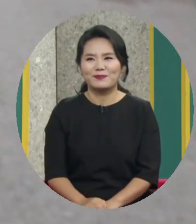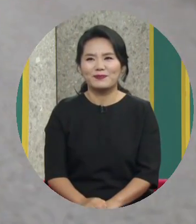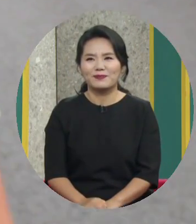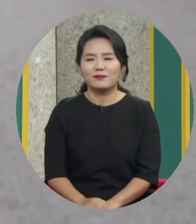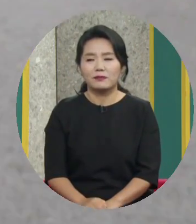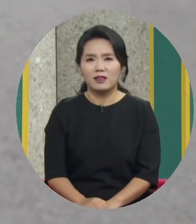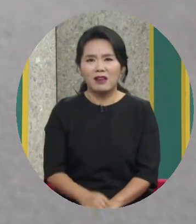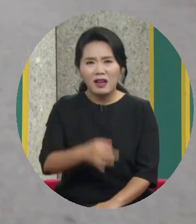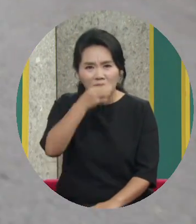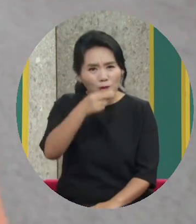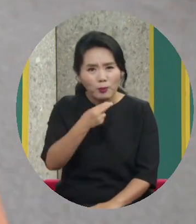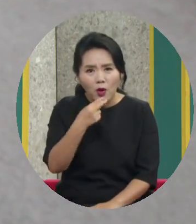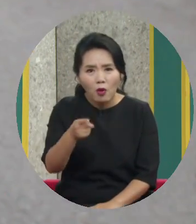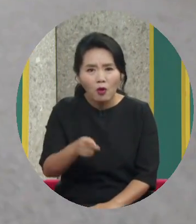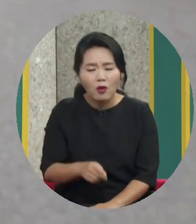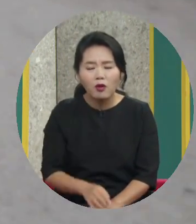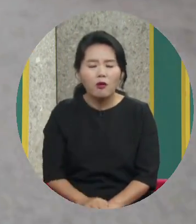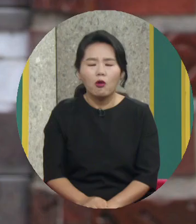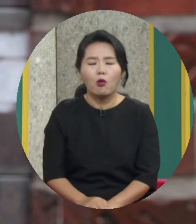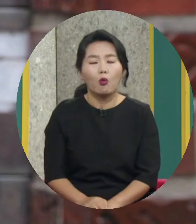안 힘들어요? 네.